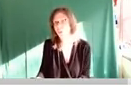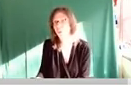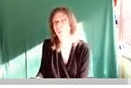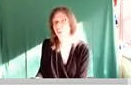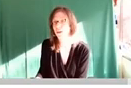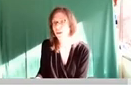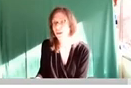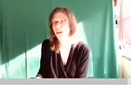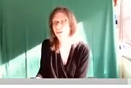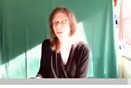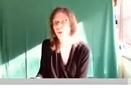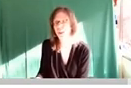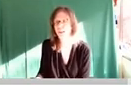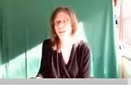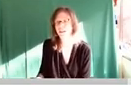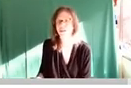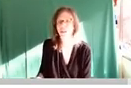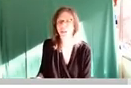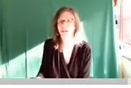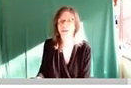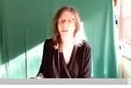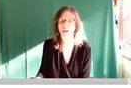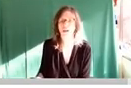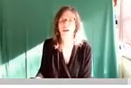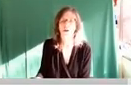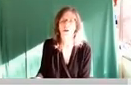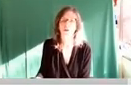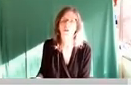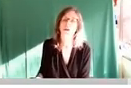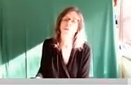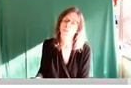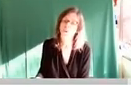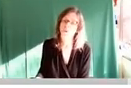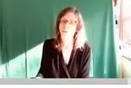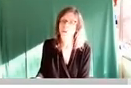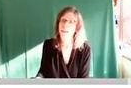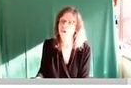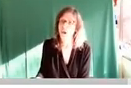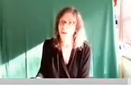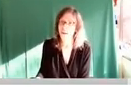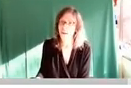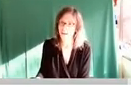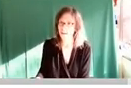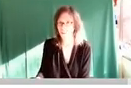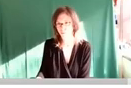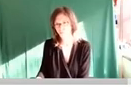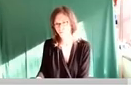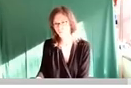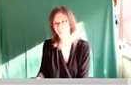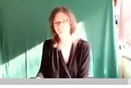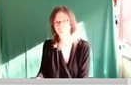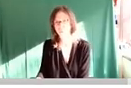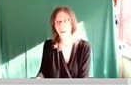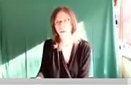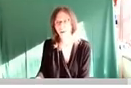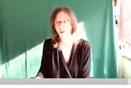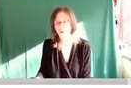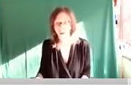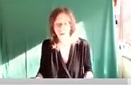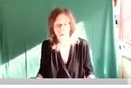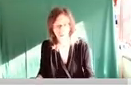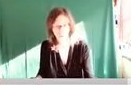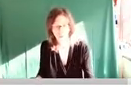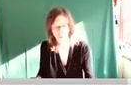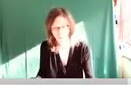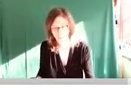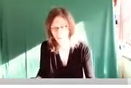qui ont répondu qu'il y avait en effet une crise significative, 38% une légère crise. C'est